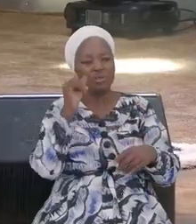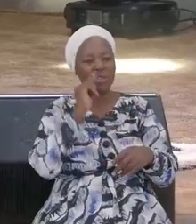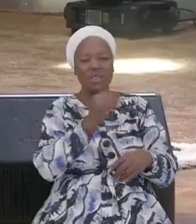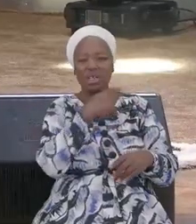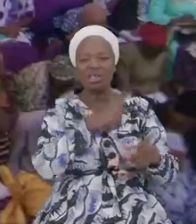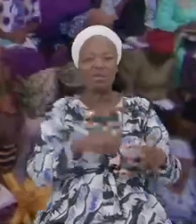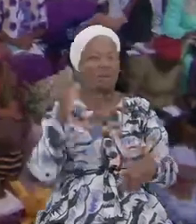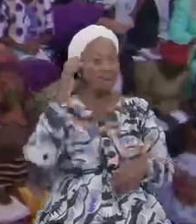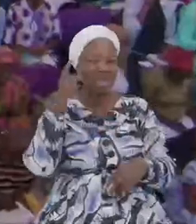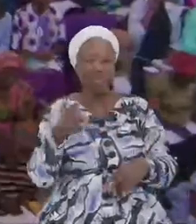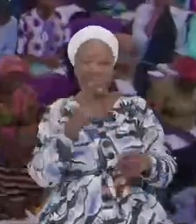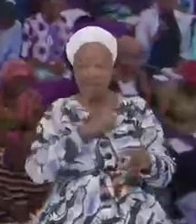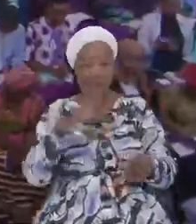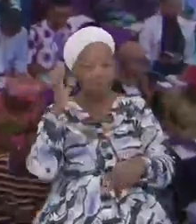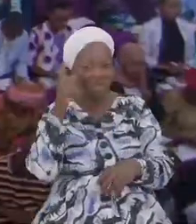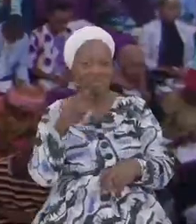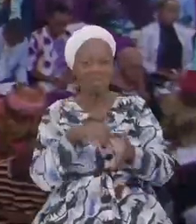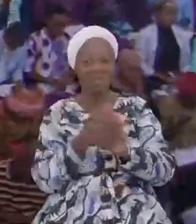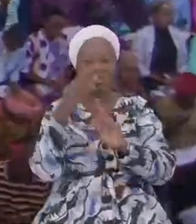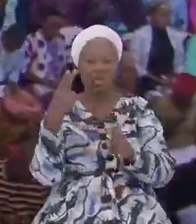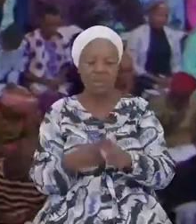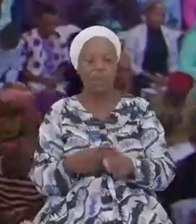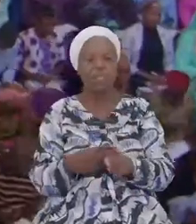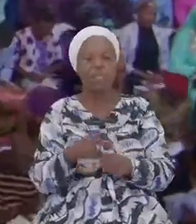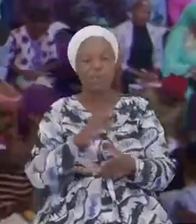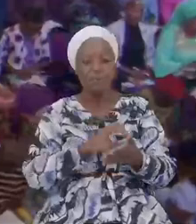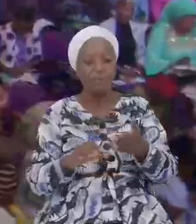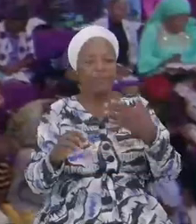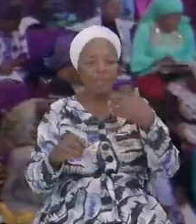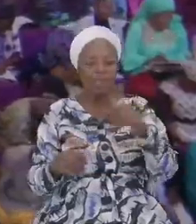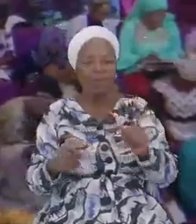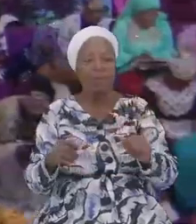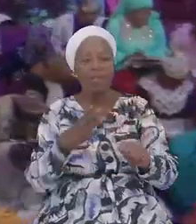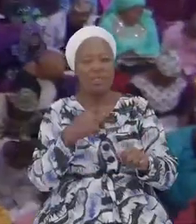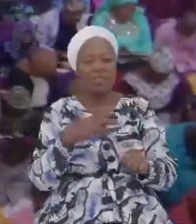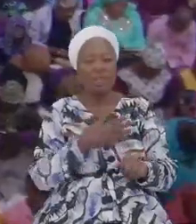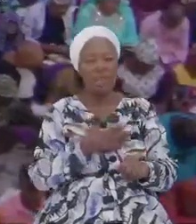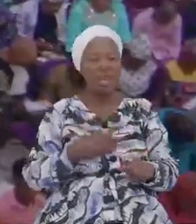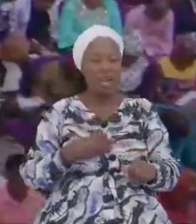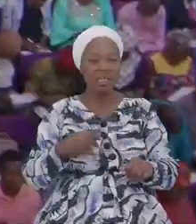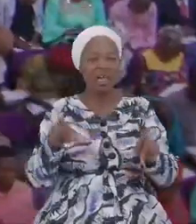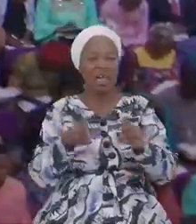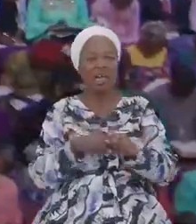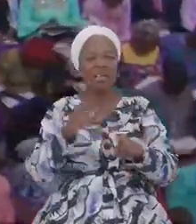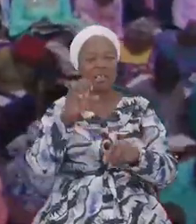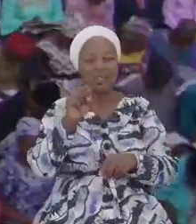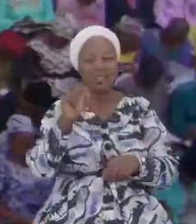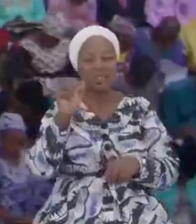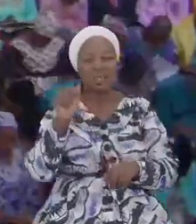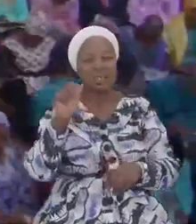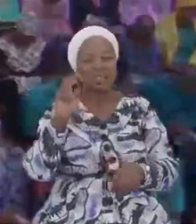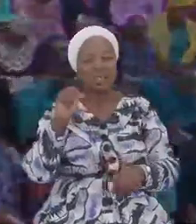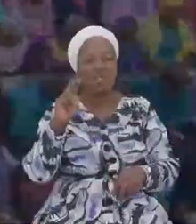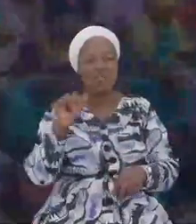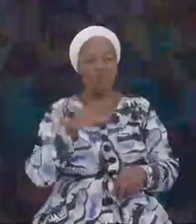L'Éternel t'exaucera. Verset 10, dans le verset 10, pendant que Samuel offrait l'holocauste,